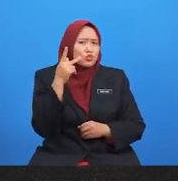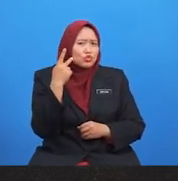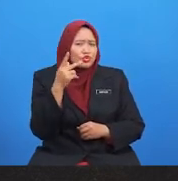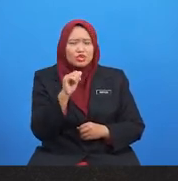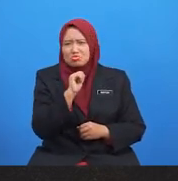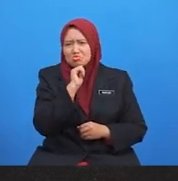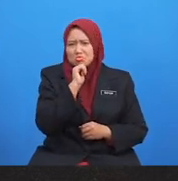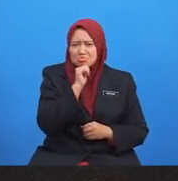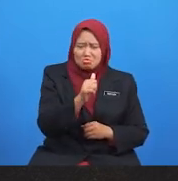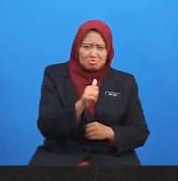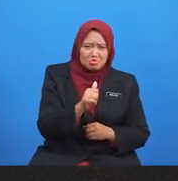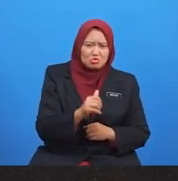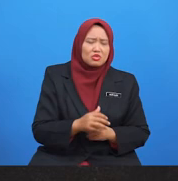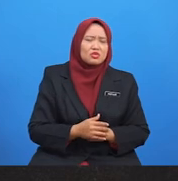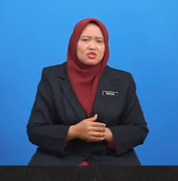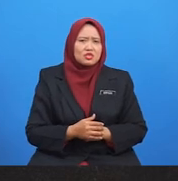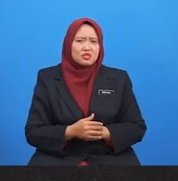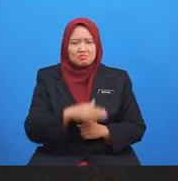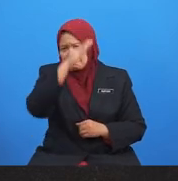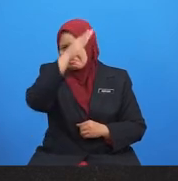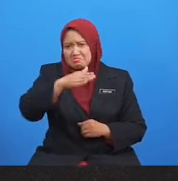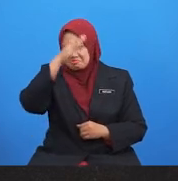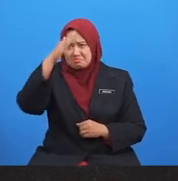dalam kawasan belurit.